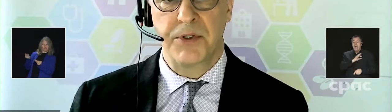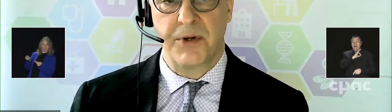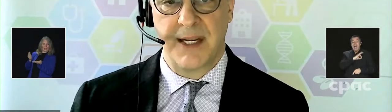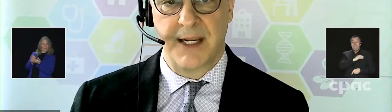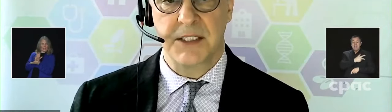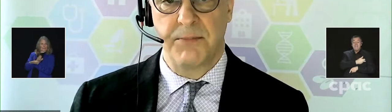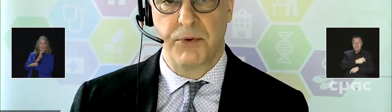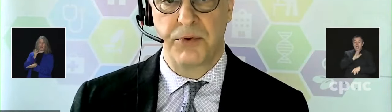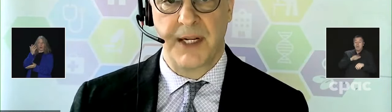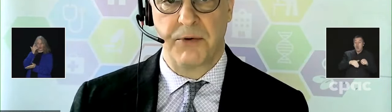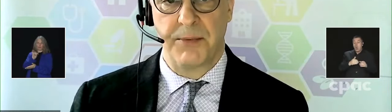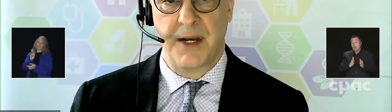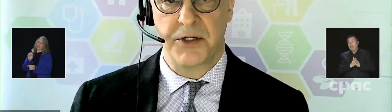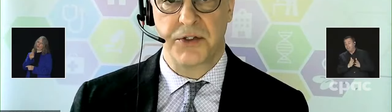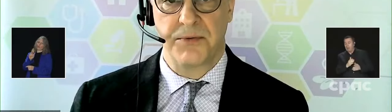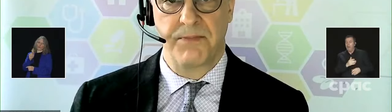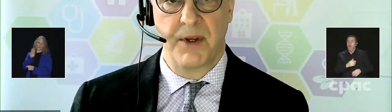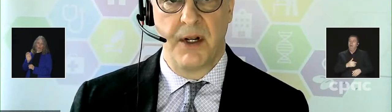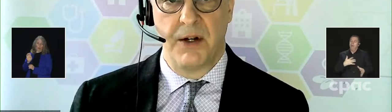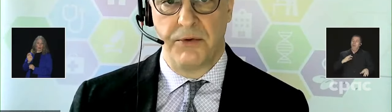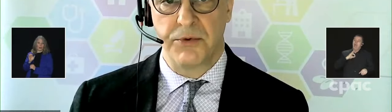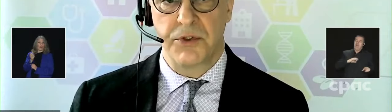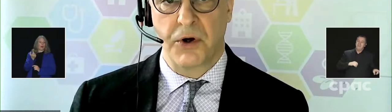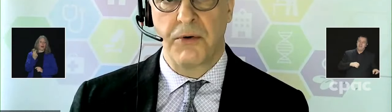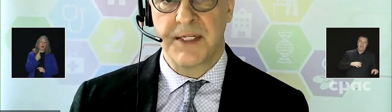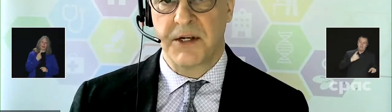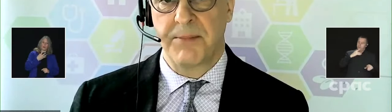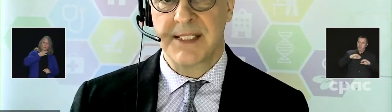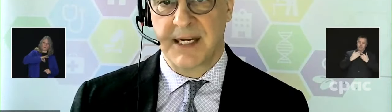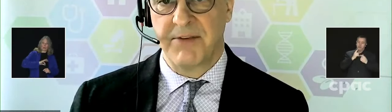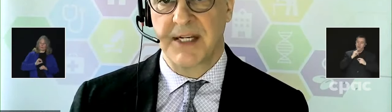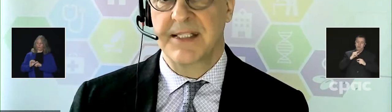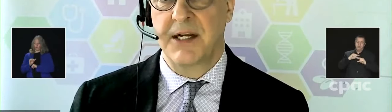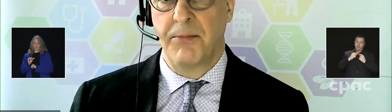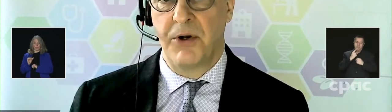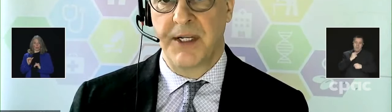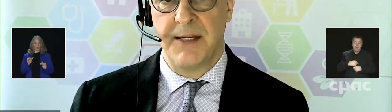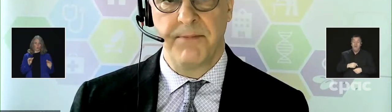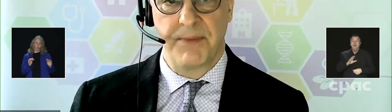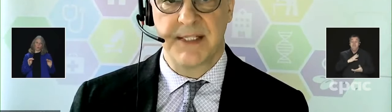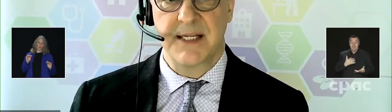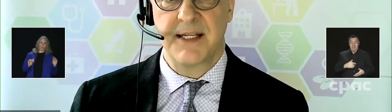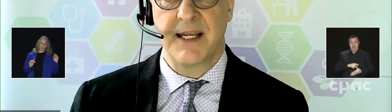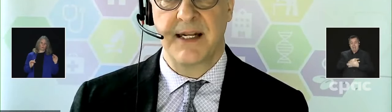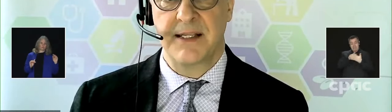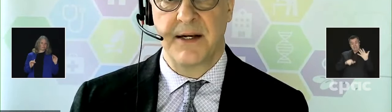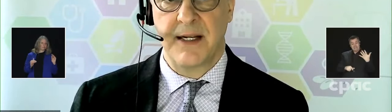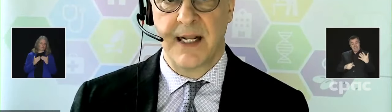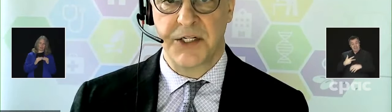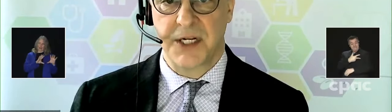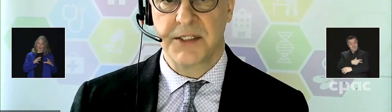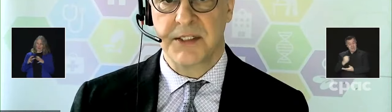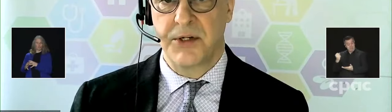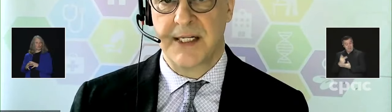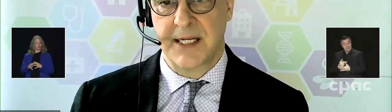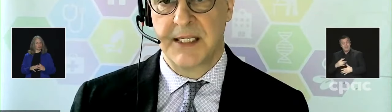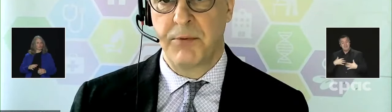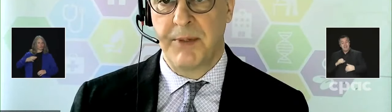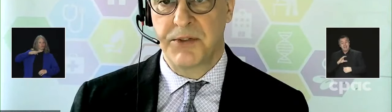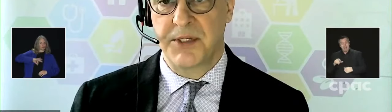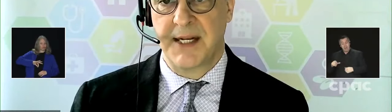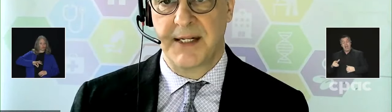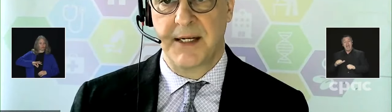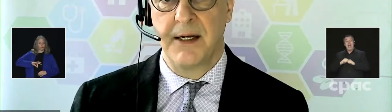vaccin l'emportent sur les risques pour tous les groupes d'âge. Nous aurons désormais 5 vaccins homologués et Santé Canada et l'Agence de la